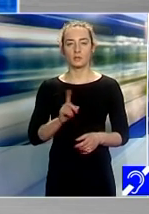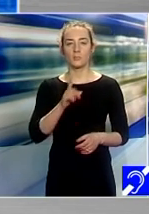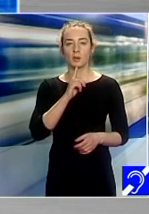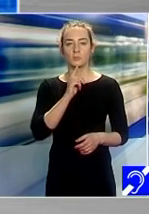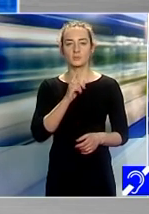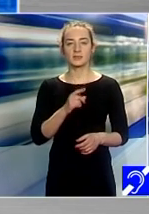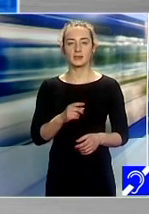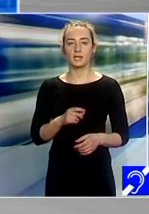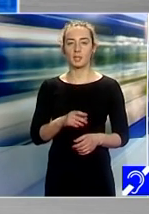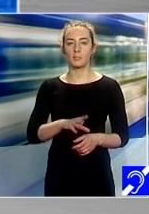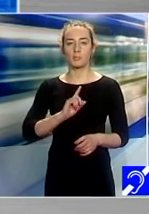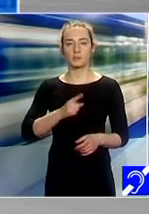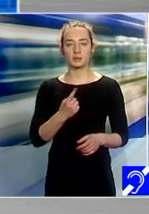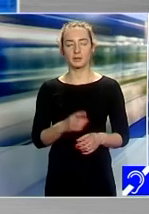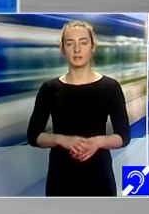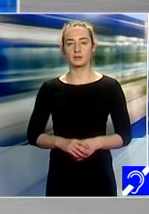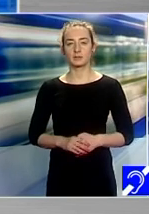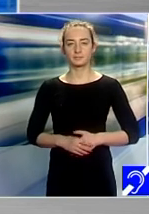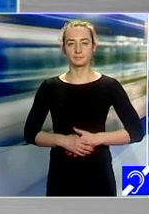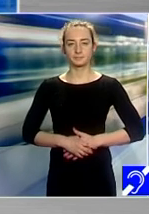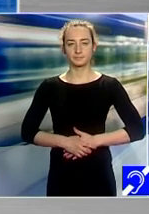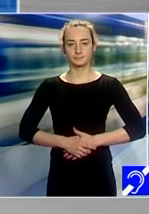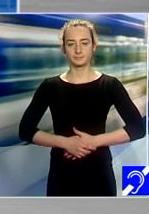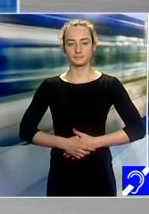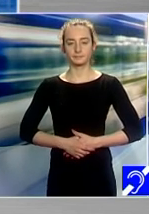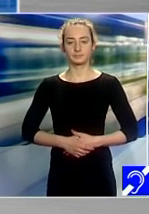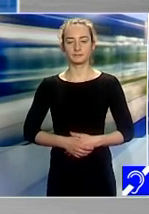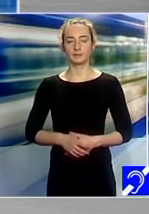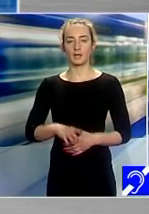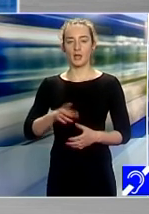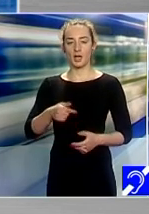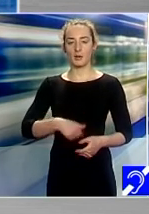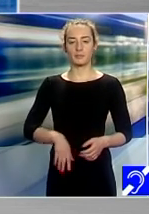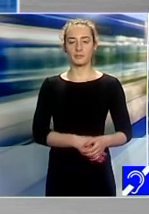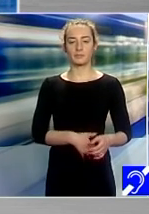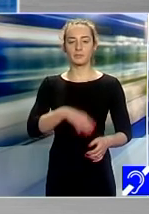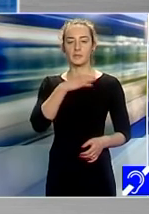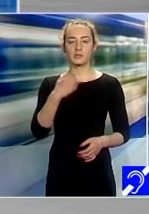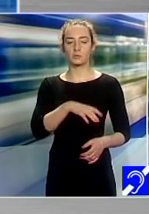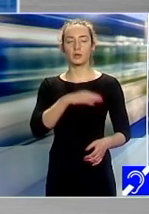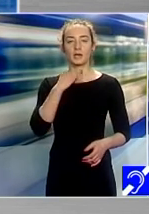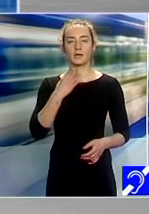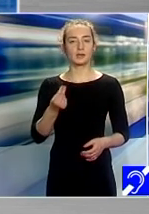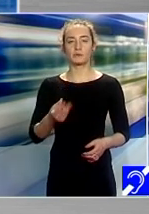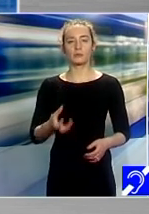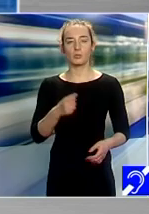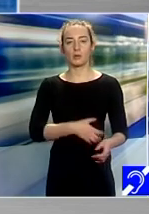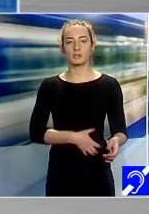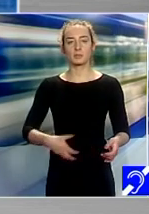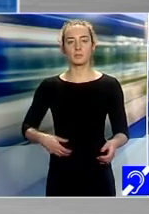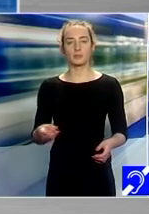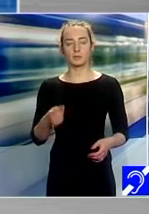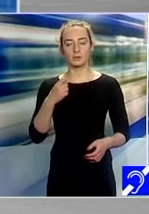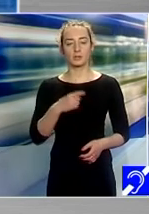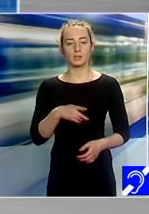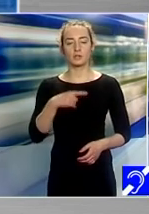paciente care într-adevăr au venit și mi-au zis, domnul doctor, dar eu am și aici pe burtă destulă carne, de ce nu-mi las de acolo, că știu că se poate. Și